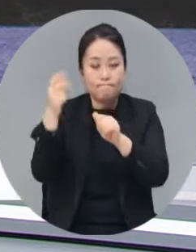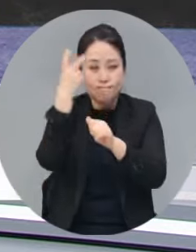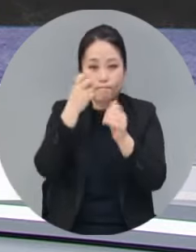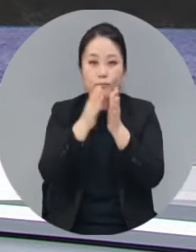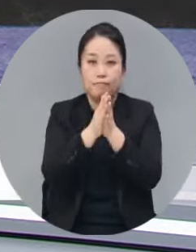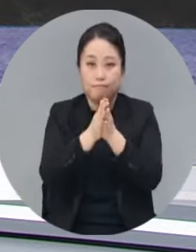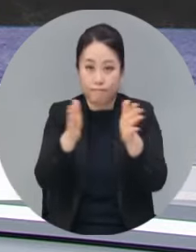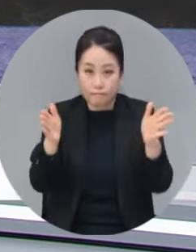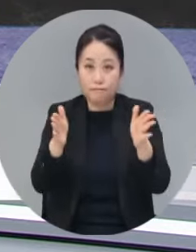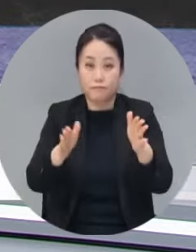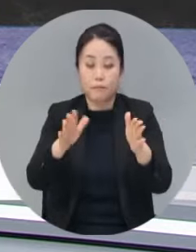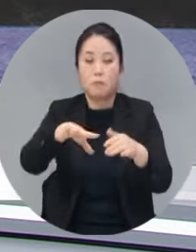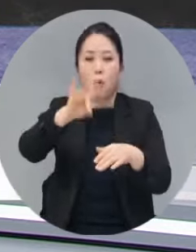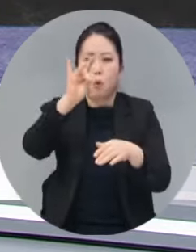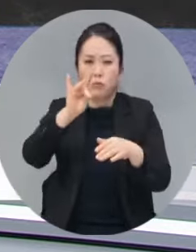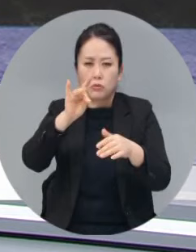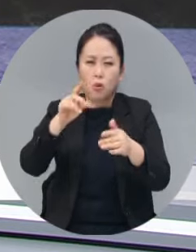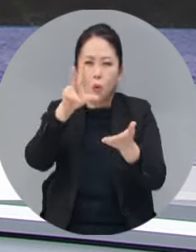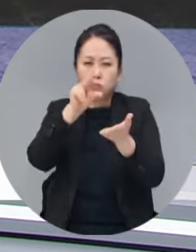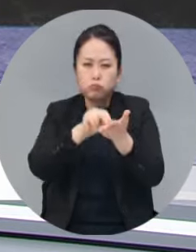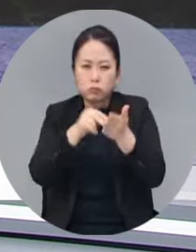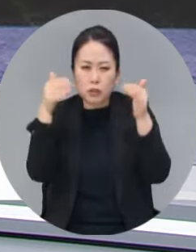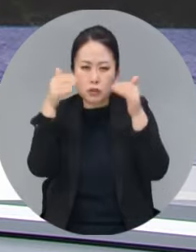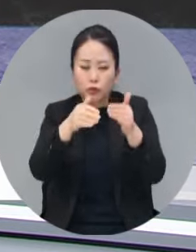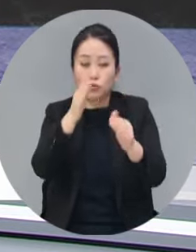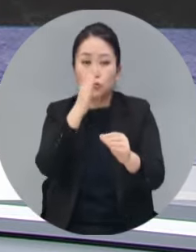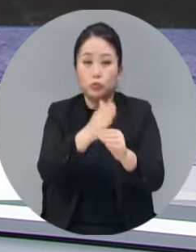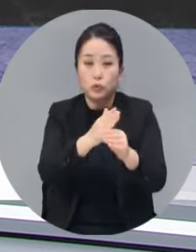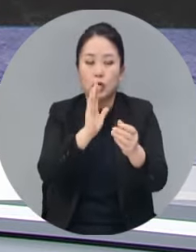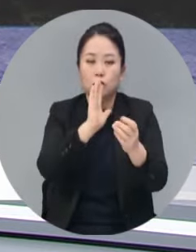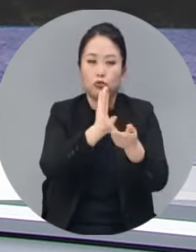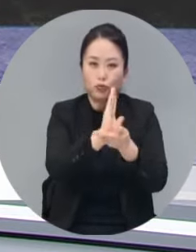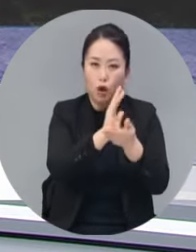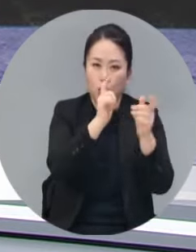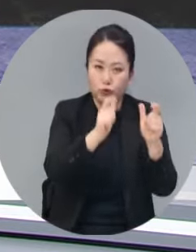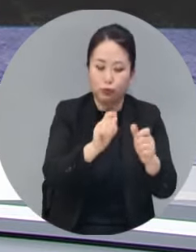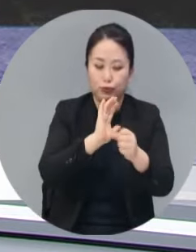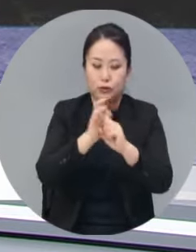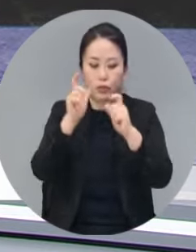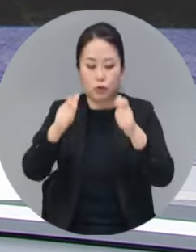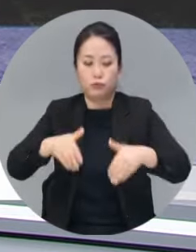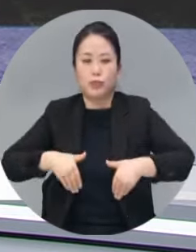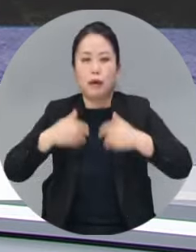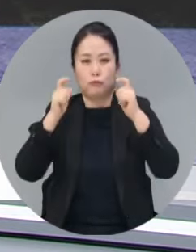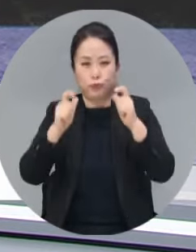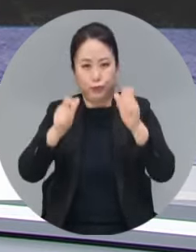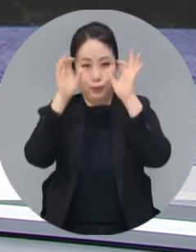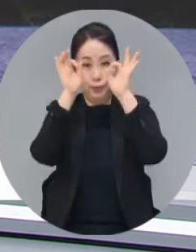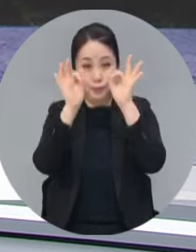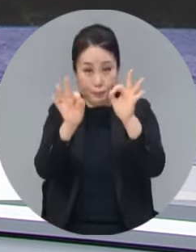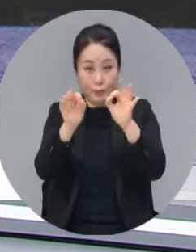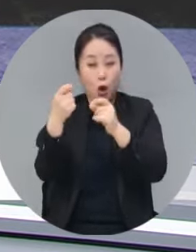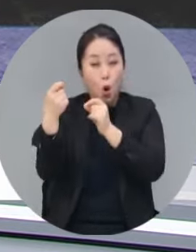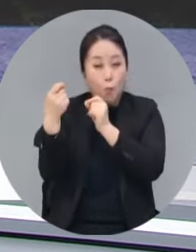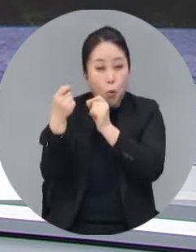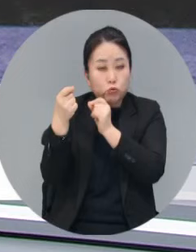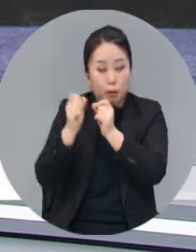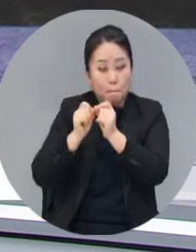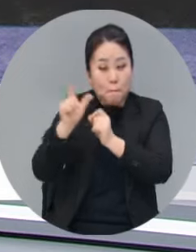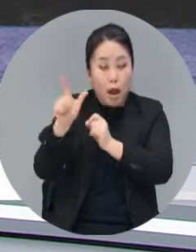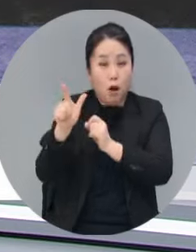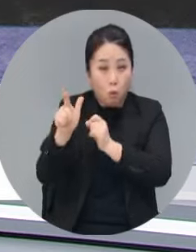실시했습니다. 먼저 이슈가 집중되고 있는 수영구, 연제구, 남구를 살펴보겠습니다. 보수 텃밭으로